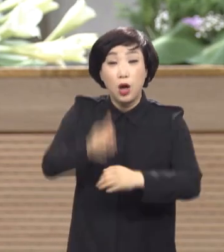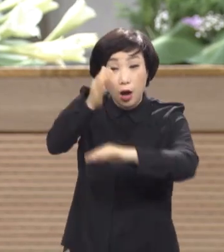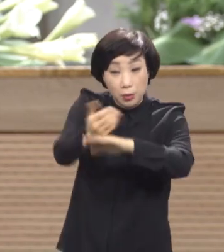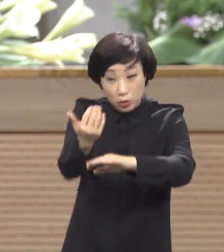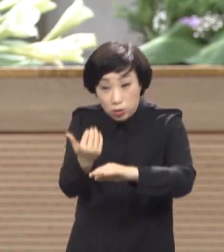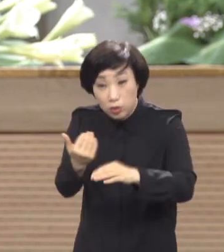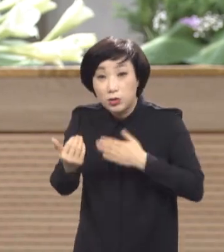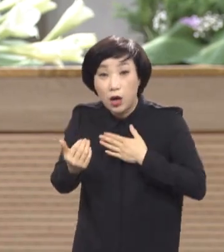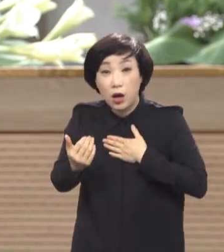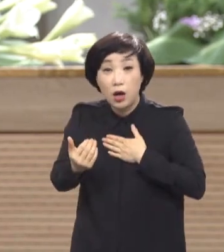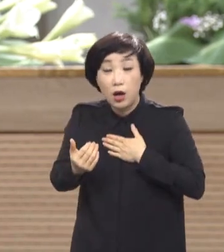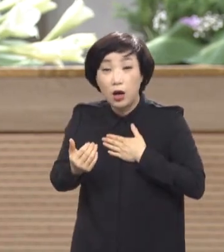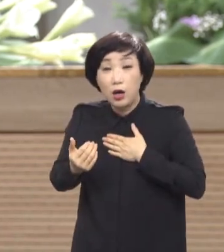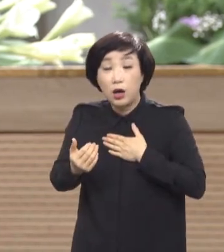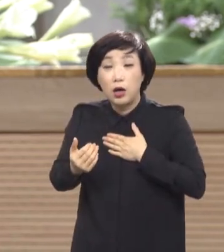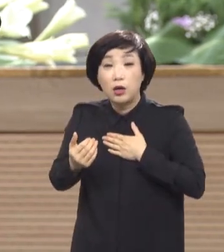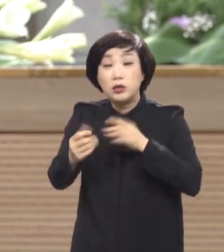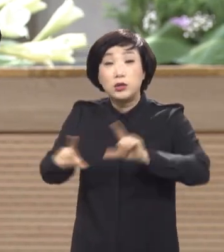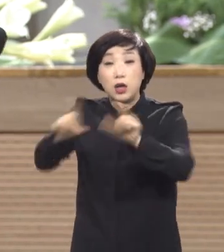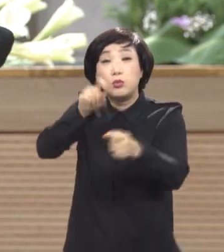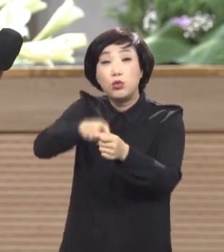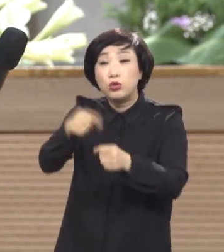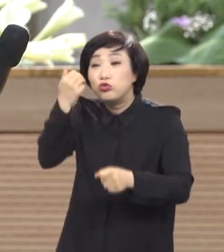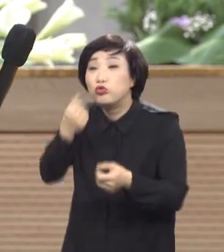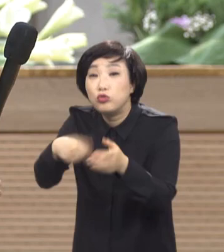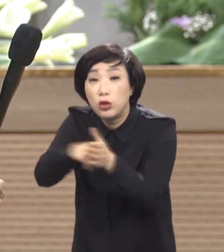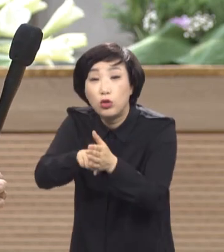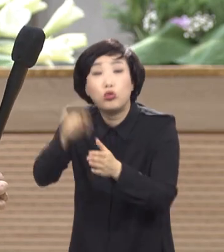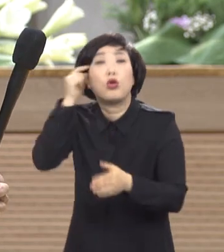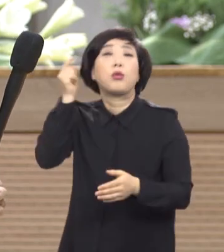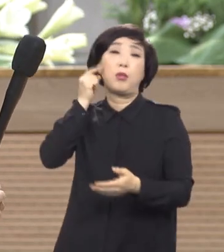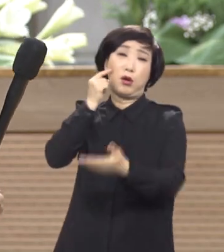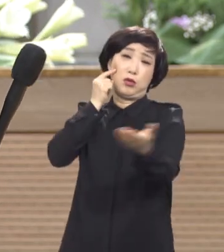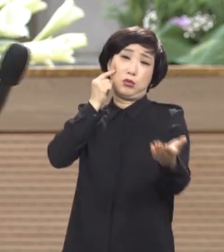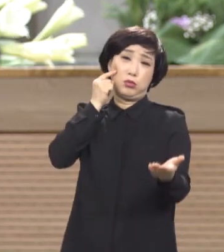누구를 위해 살아야 되겠는가 판단 한번 해보시라